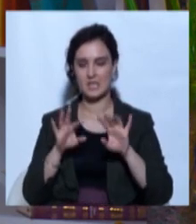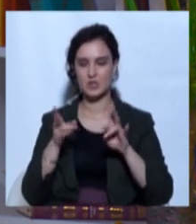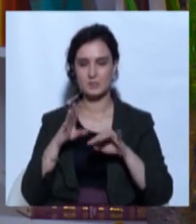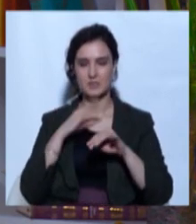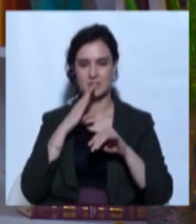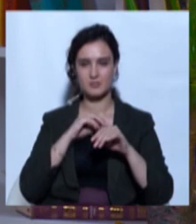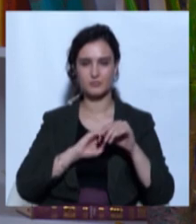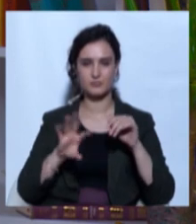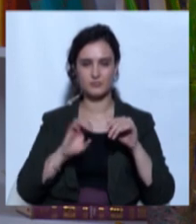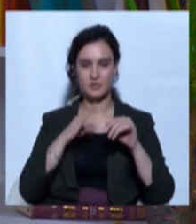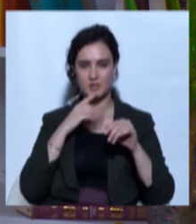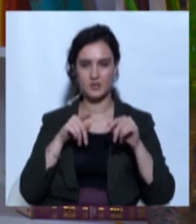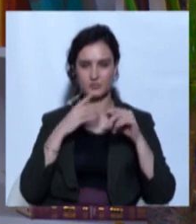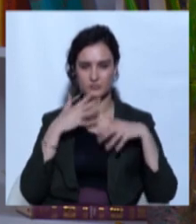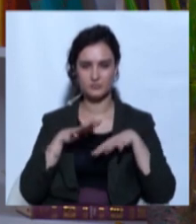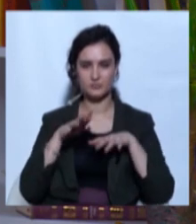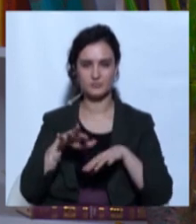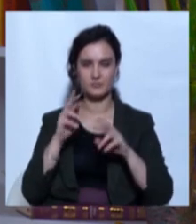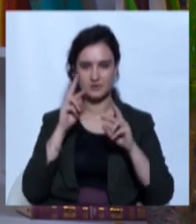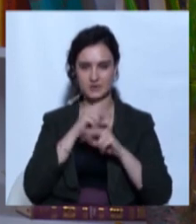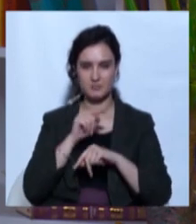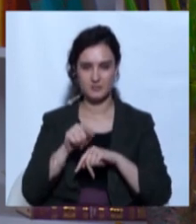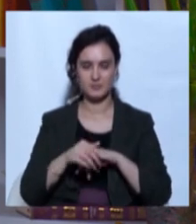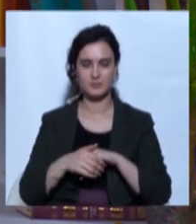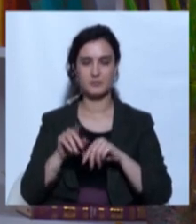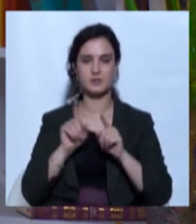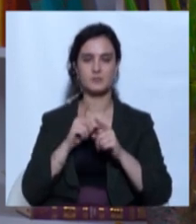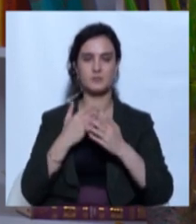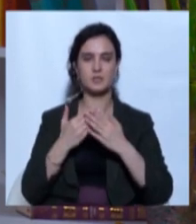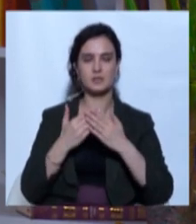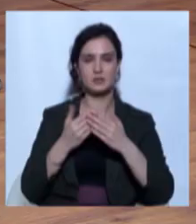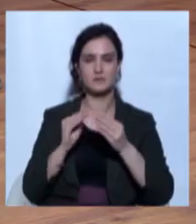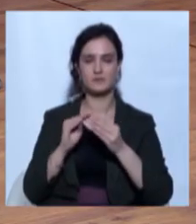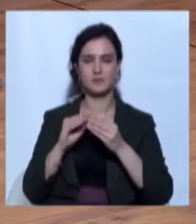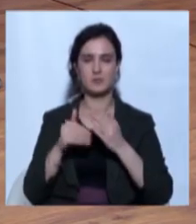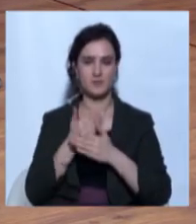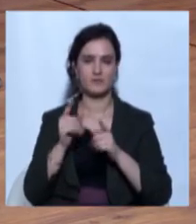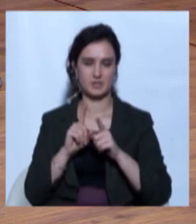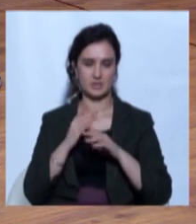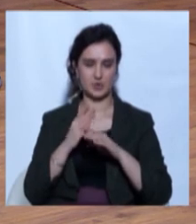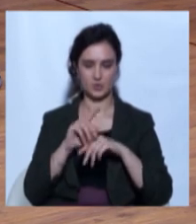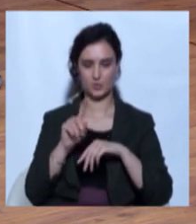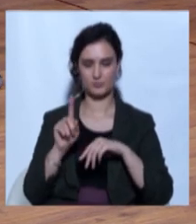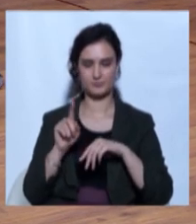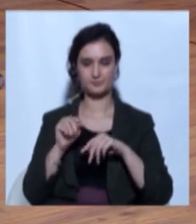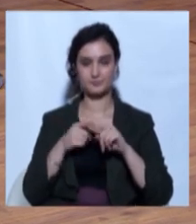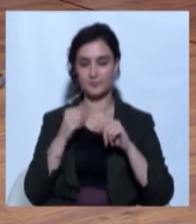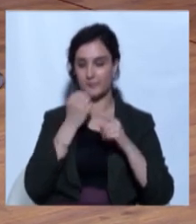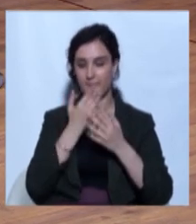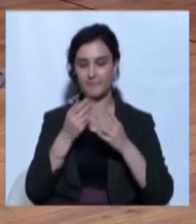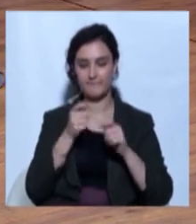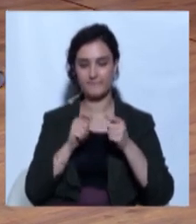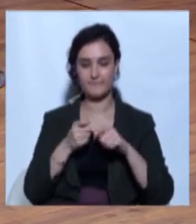ნარჩენებით წყლები იწამლება. გარდა ამისა, აი მაგალითად ასეთი ამბავიც ხდება, რომ ის